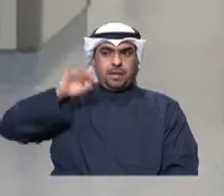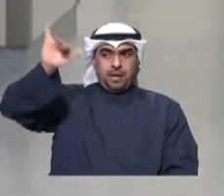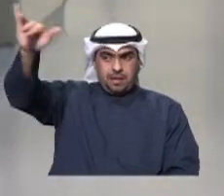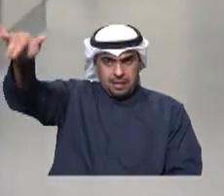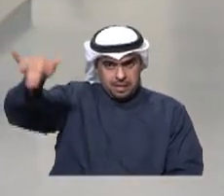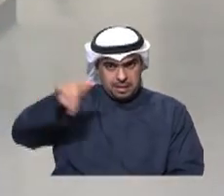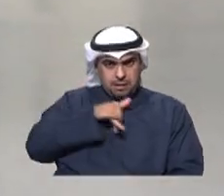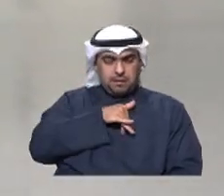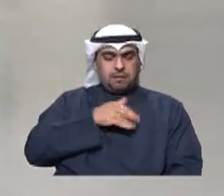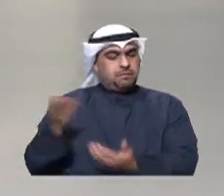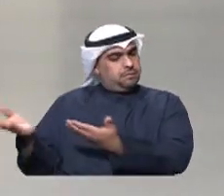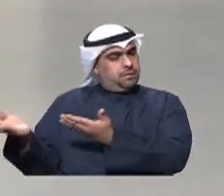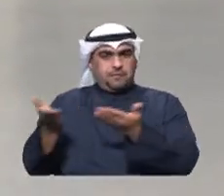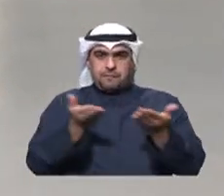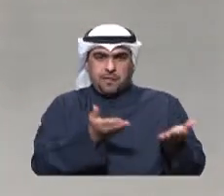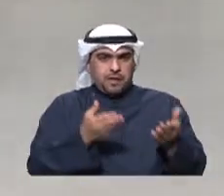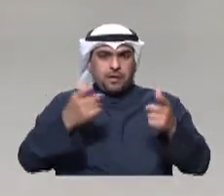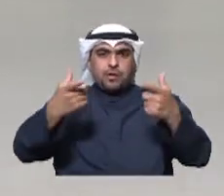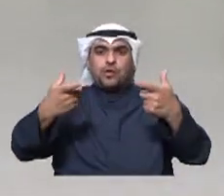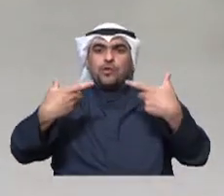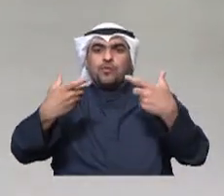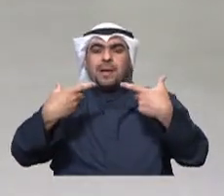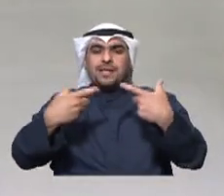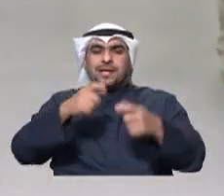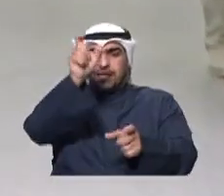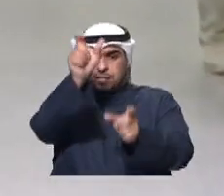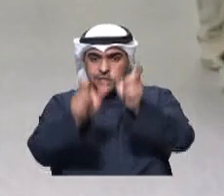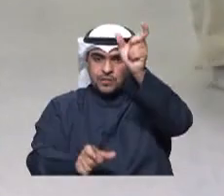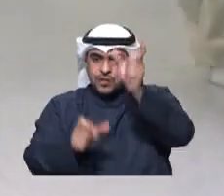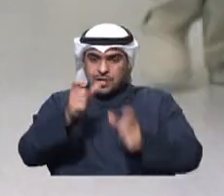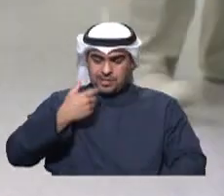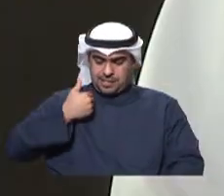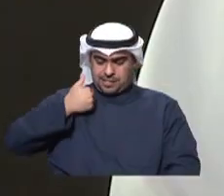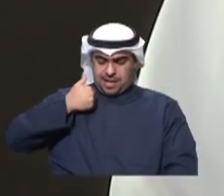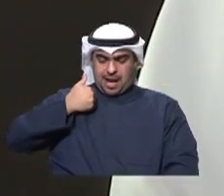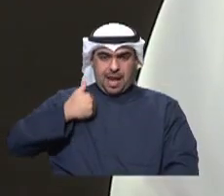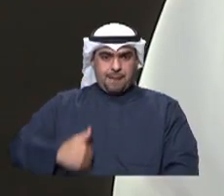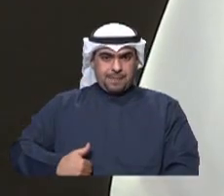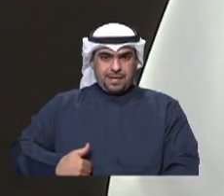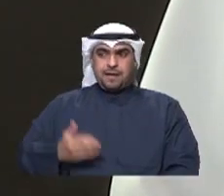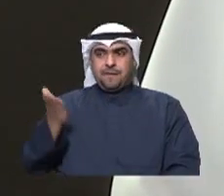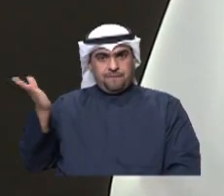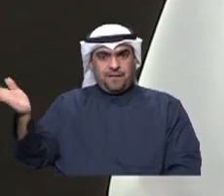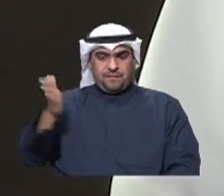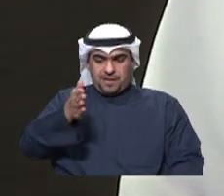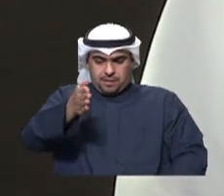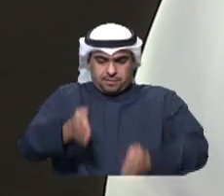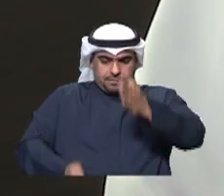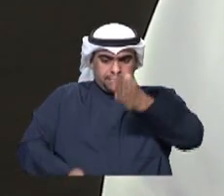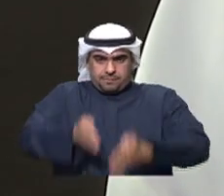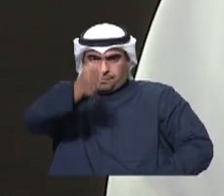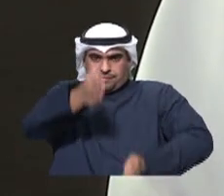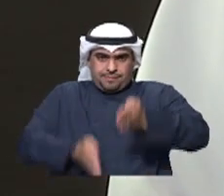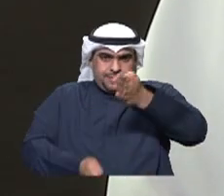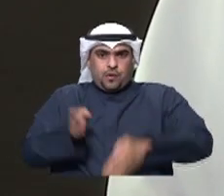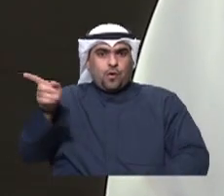الحرجة الغير مصابة بكورونا من مختلف أنواع الجراحات. من يناير إلى